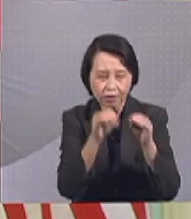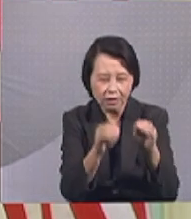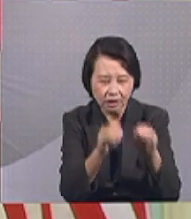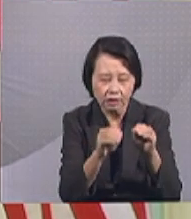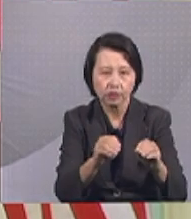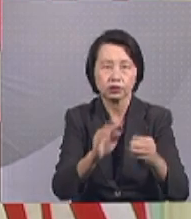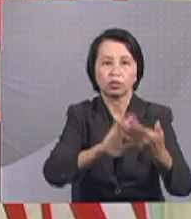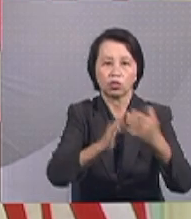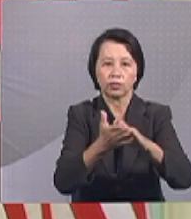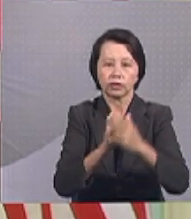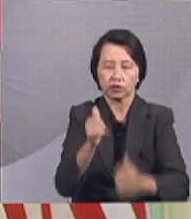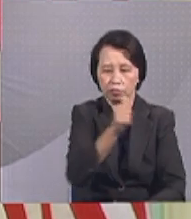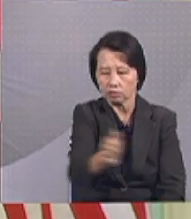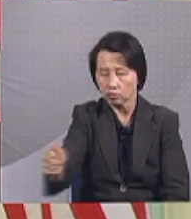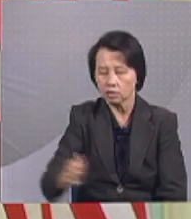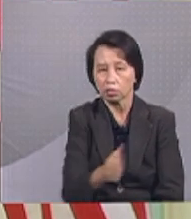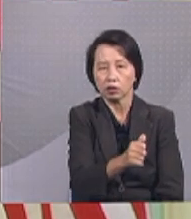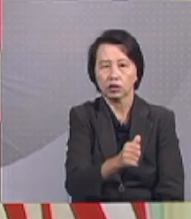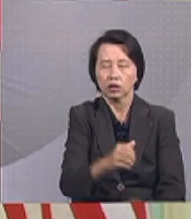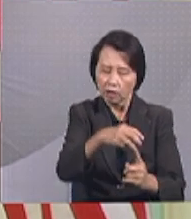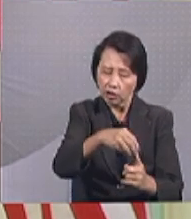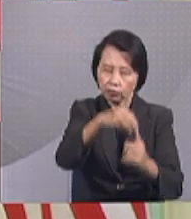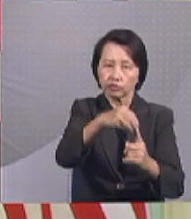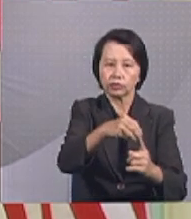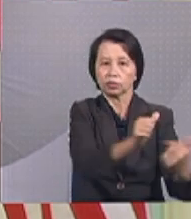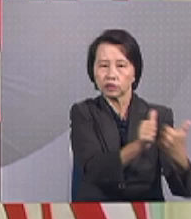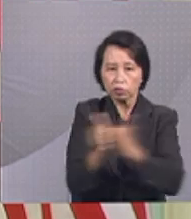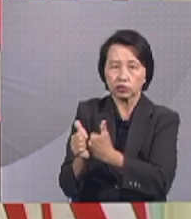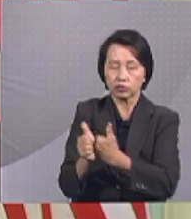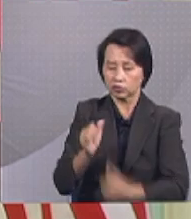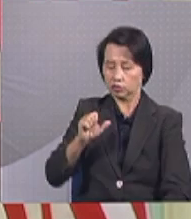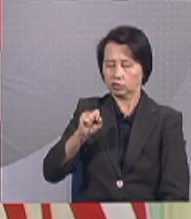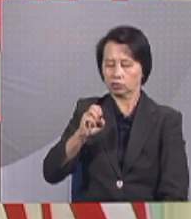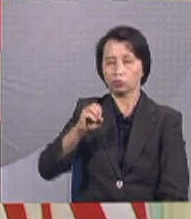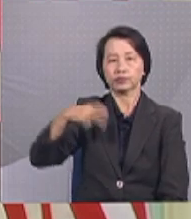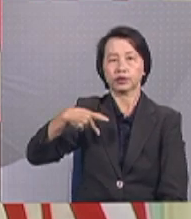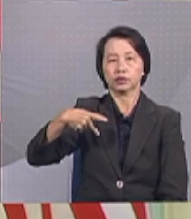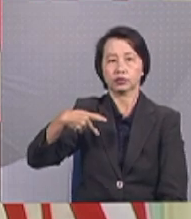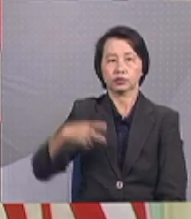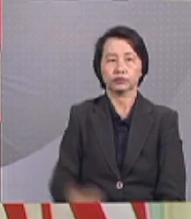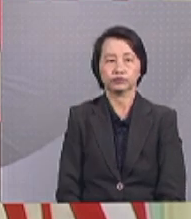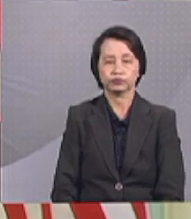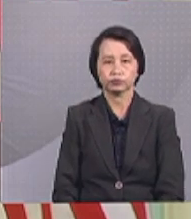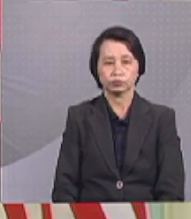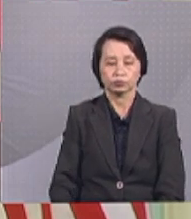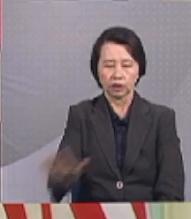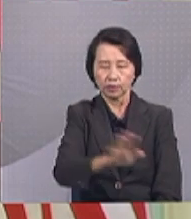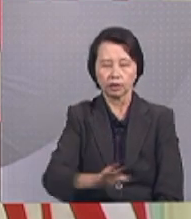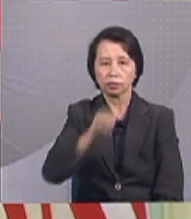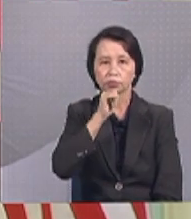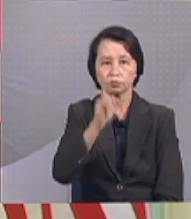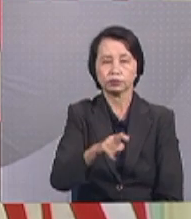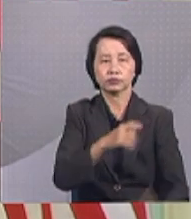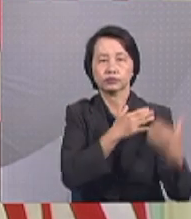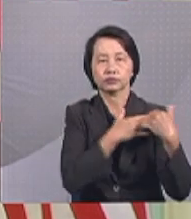masing-masing, terutamanya mengenai pematuhan kepada SOP ini. Mereka juga perlu memainkan